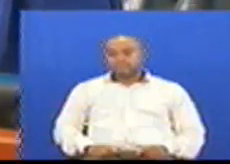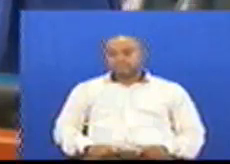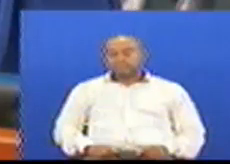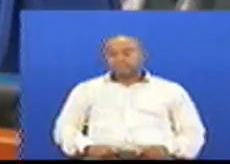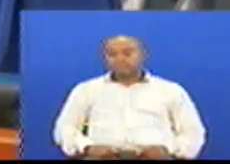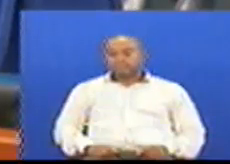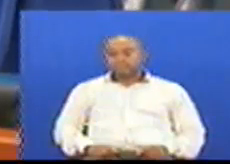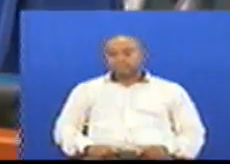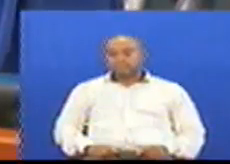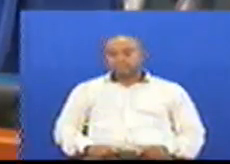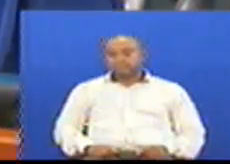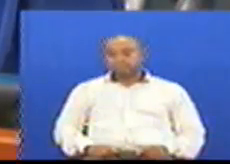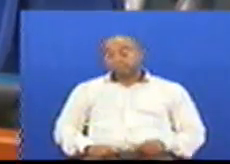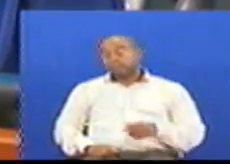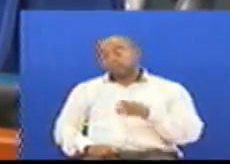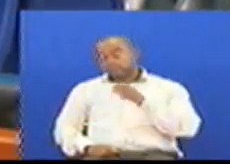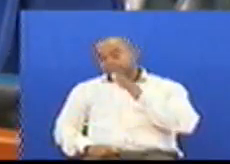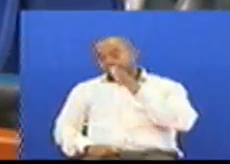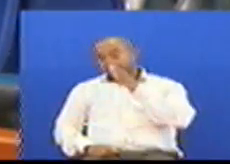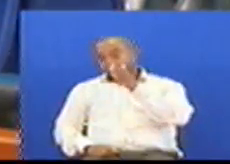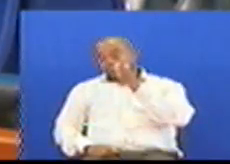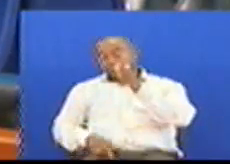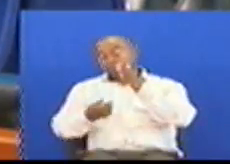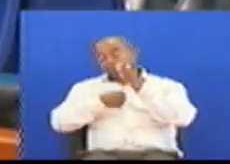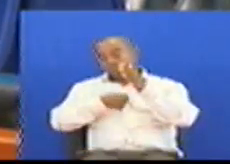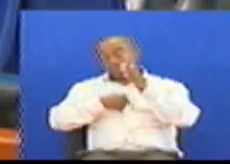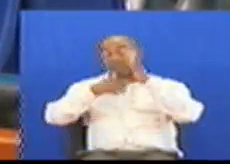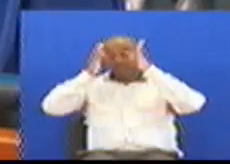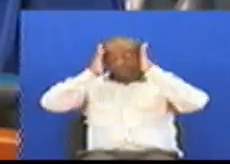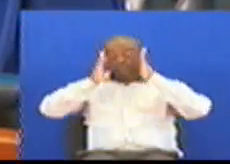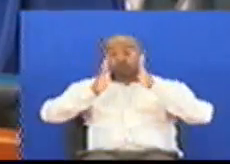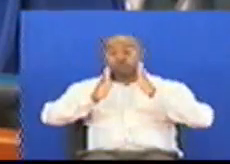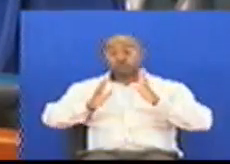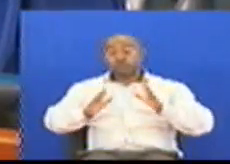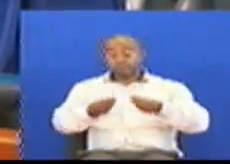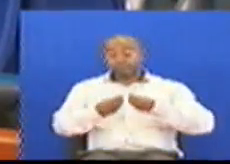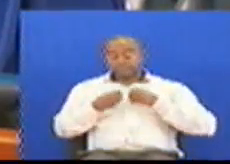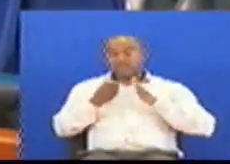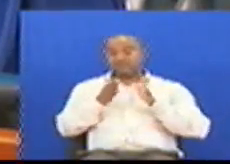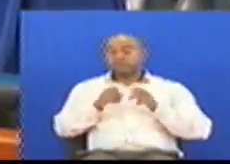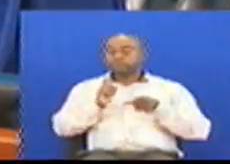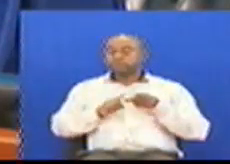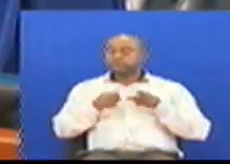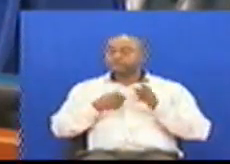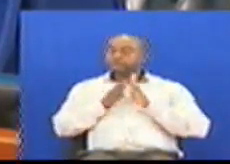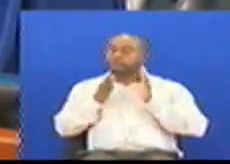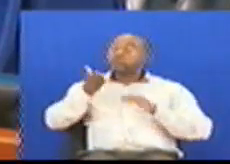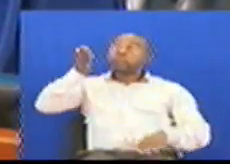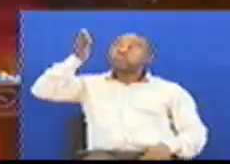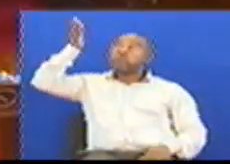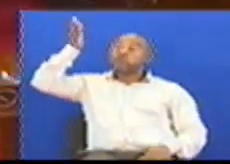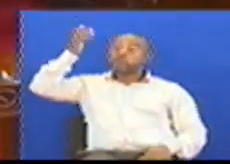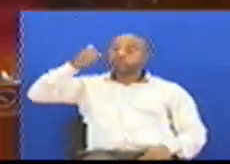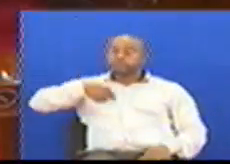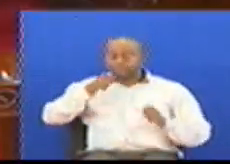Mheshimiwa Naibu Spika, na mimi nakushukuru kwa kunipa nafasi hii, lakini pia nimshukuru sana Mwenyezi Mungu kwa kuniamsha